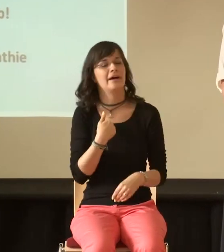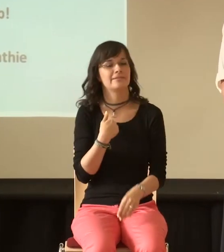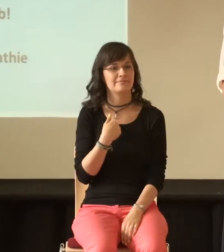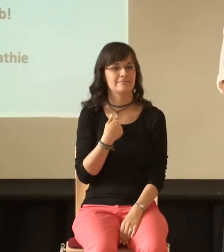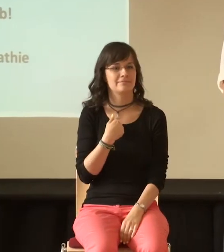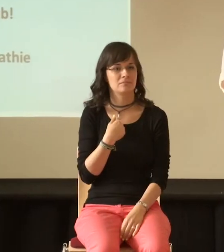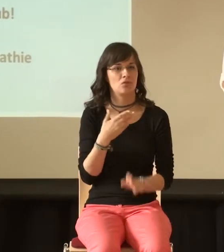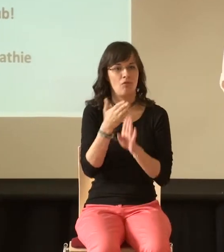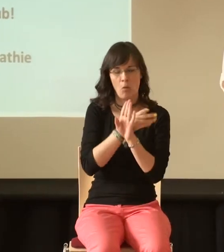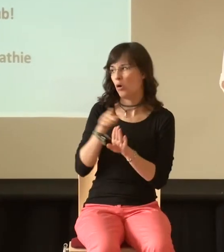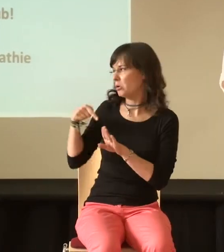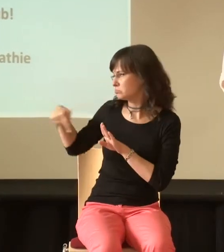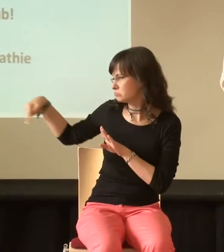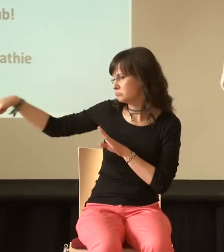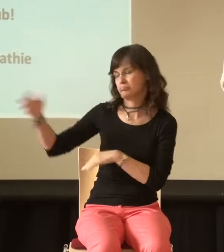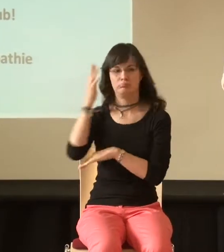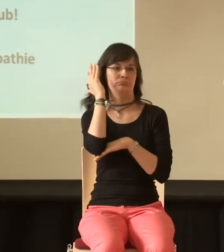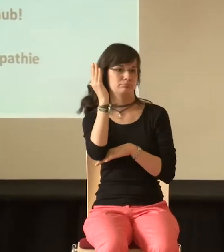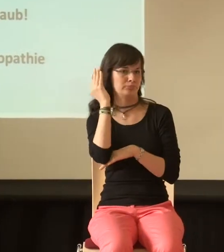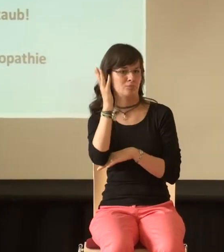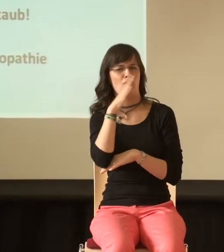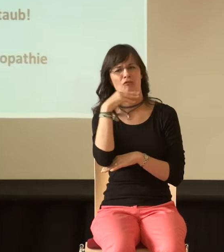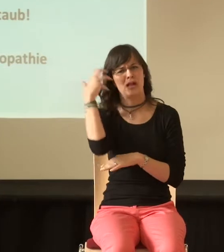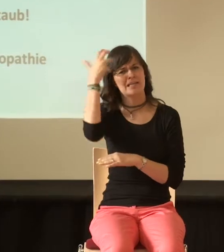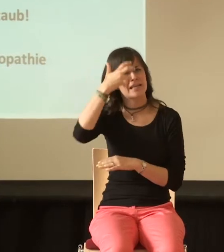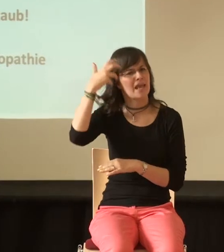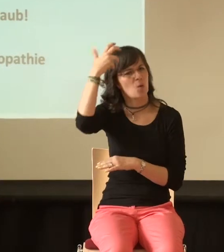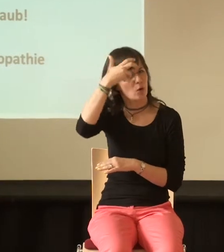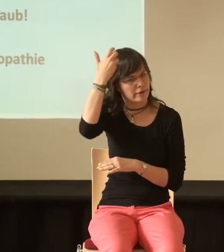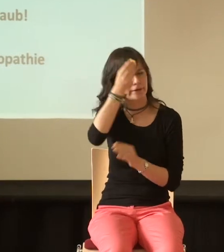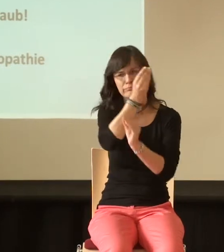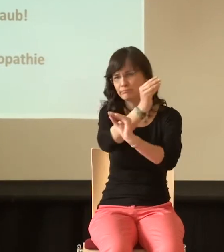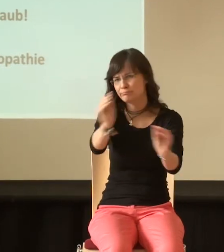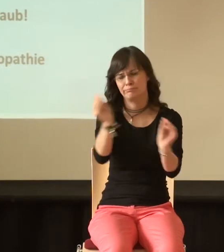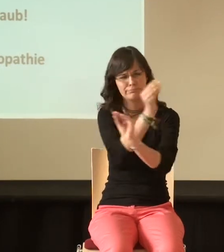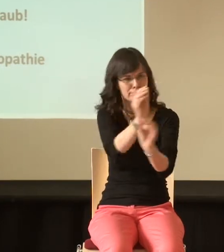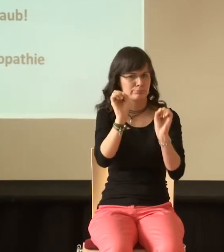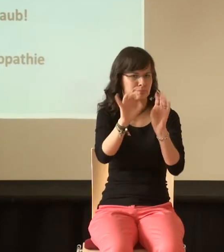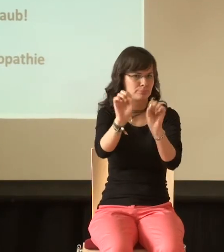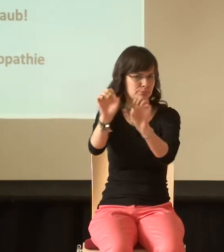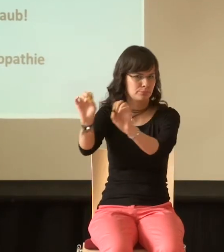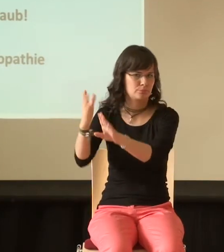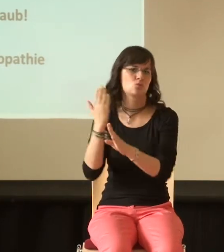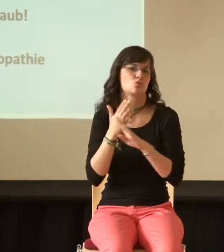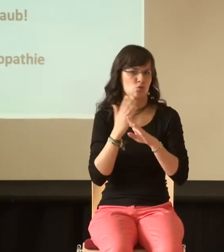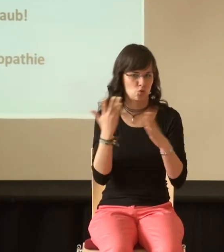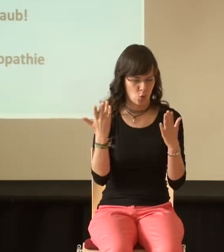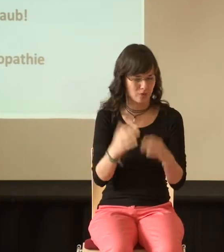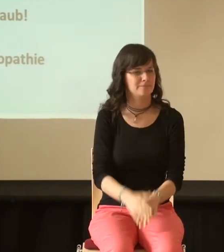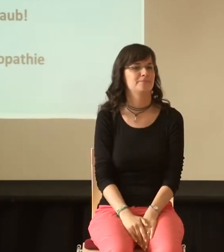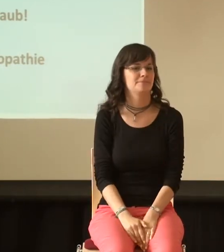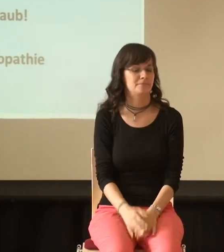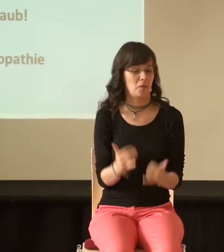Meine Vorredner haben ja reichlich Theorie sie mit reichlich Theorie gefüttert. Jetzt